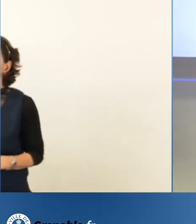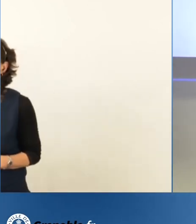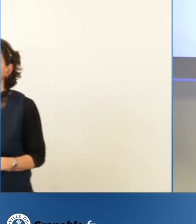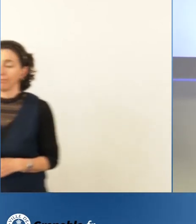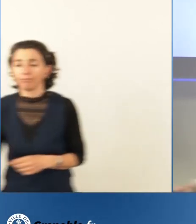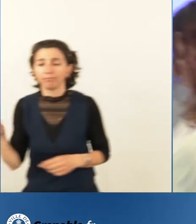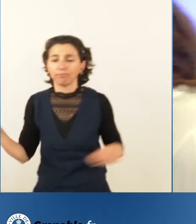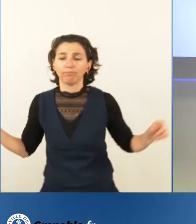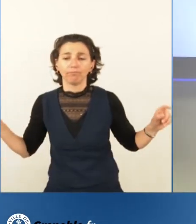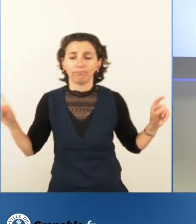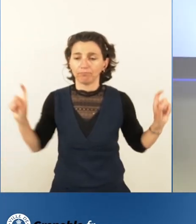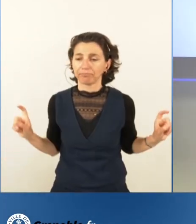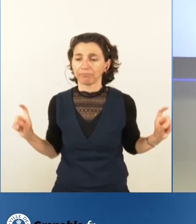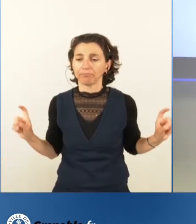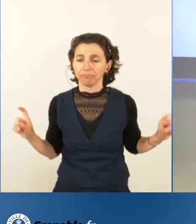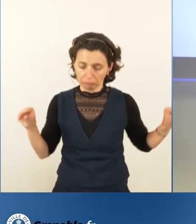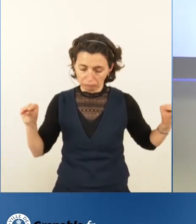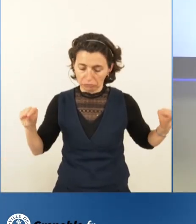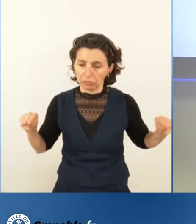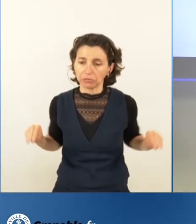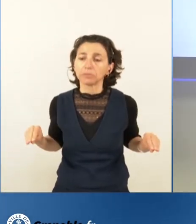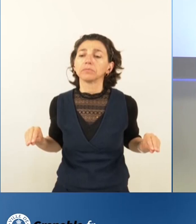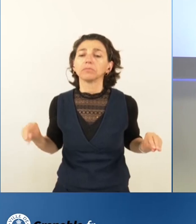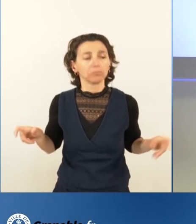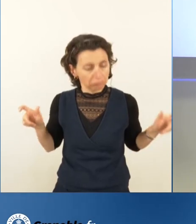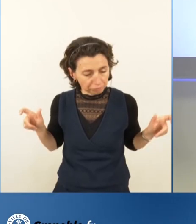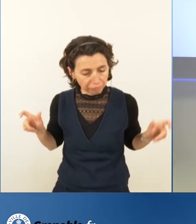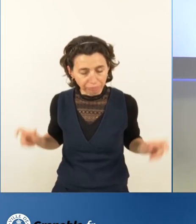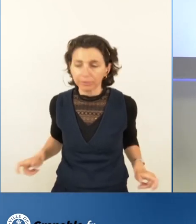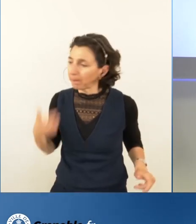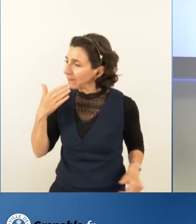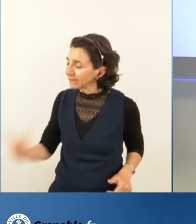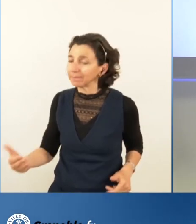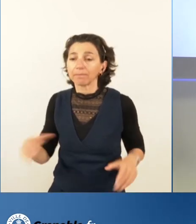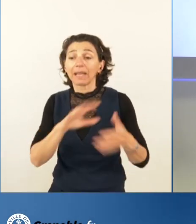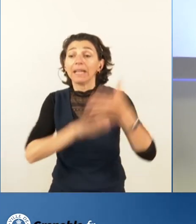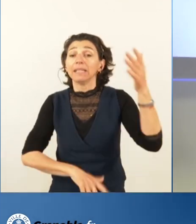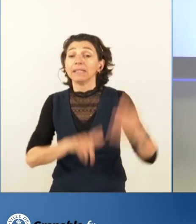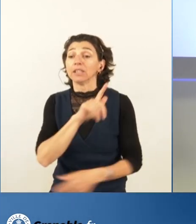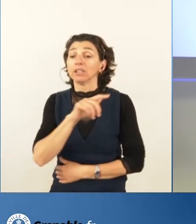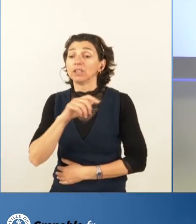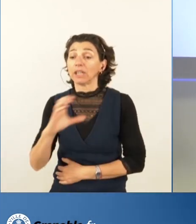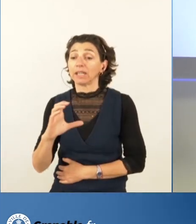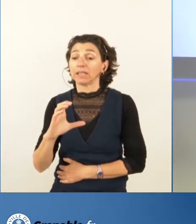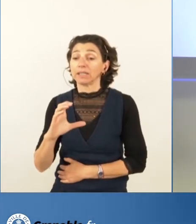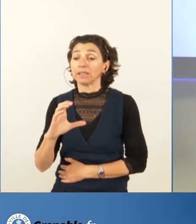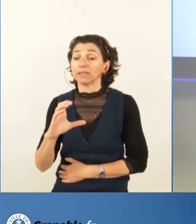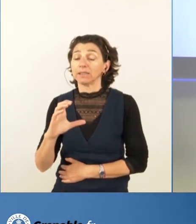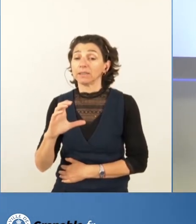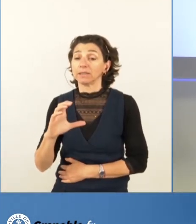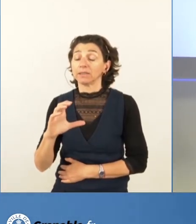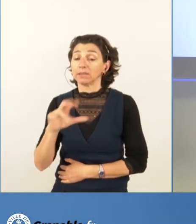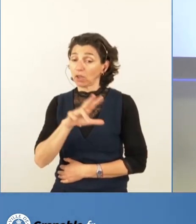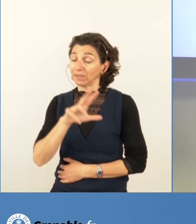scrutateur qui ont rassuré le scrutin pour nous la liste GECK remporte 35 voies il y